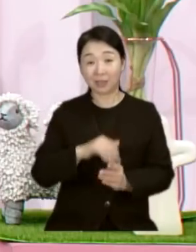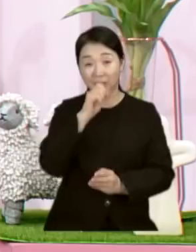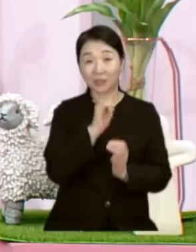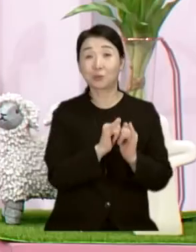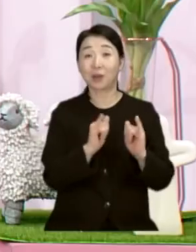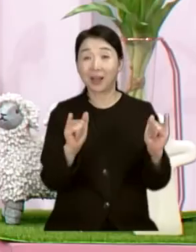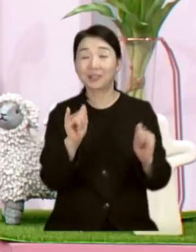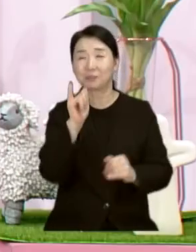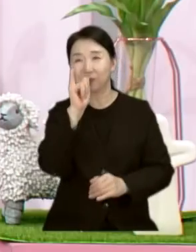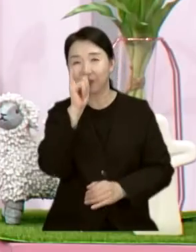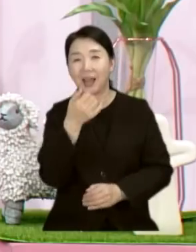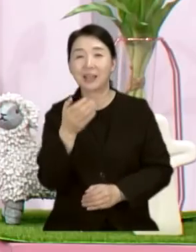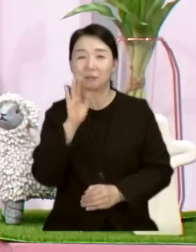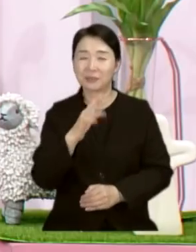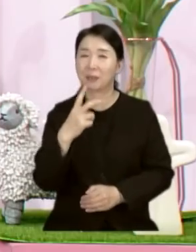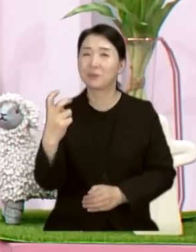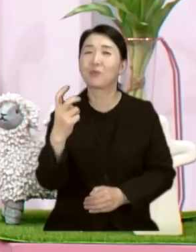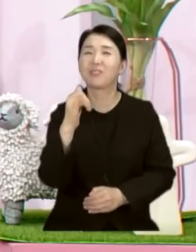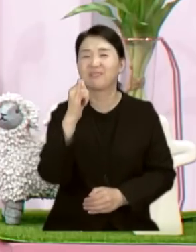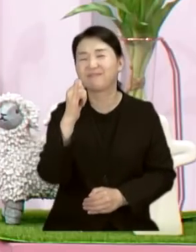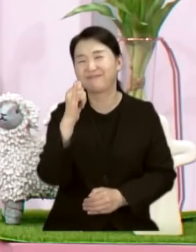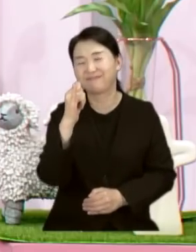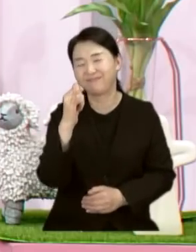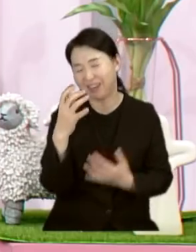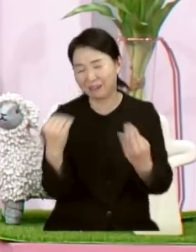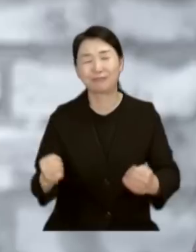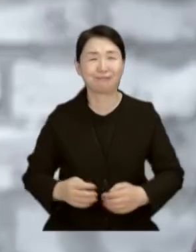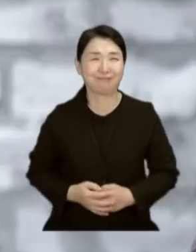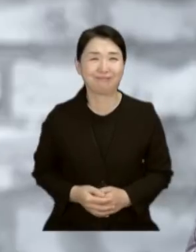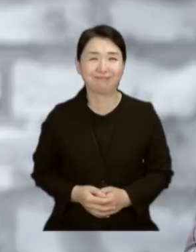좋아해 주시는 분도 있지만 또 미워해 주시는 분도 또